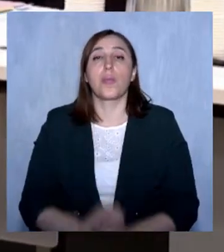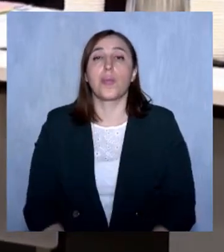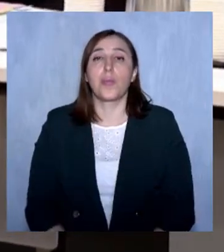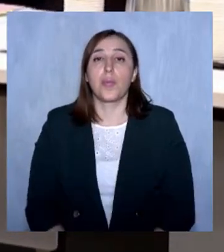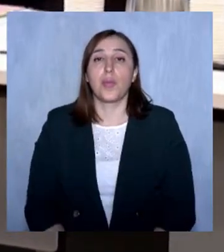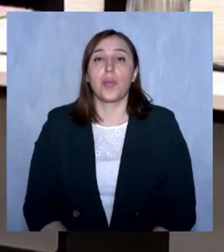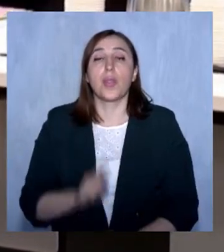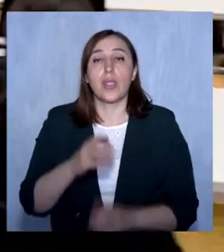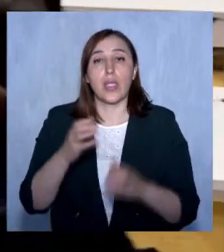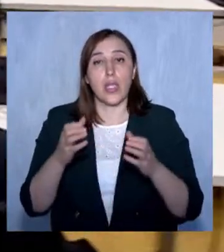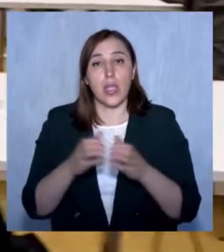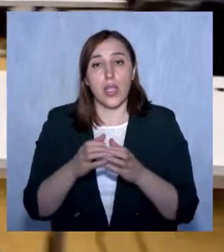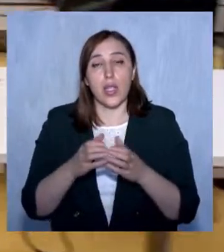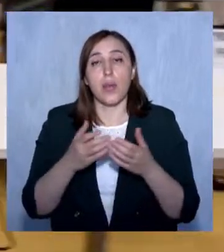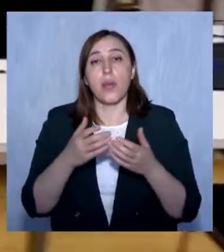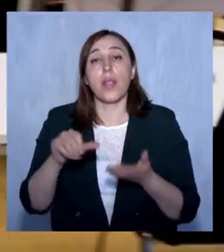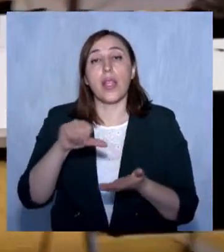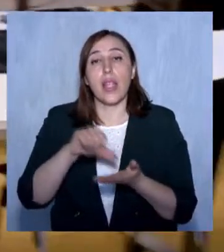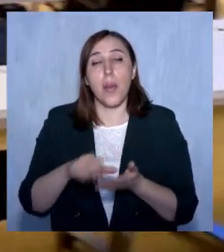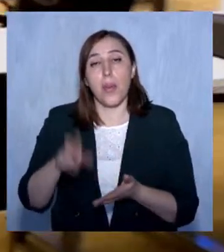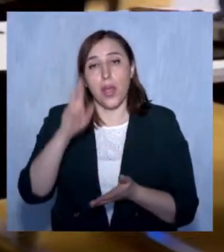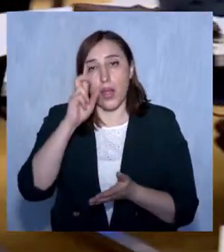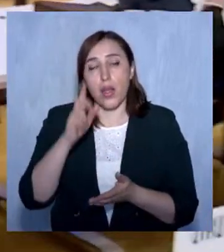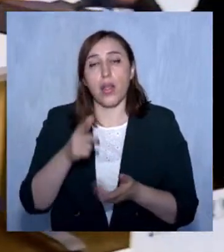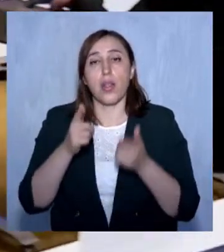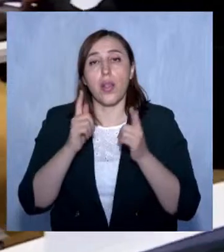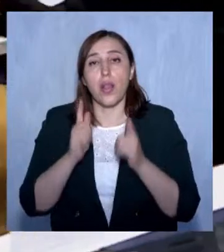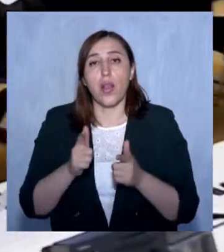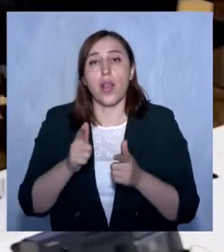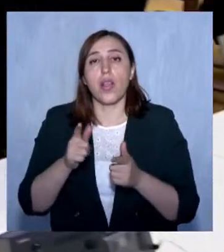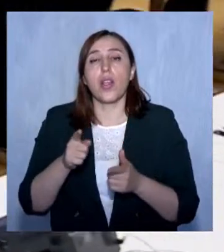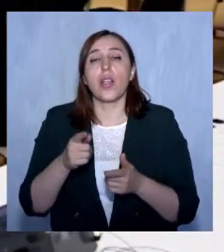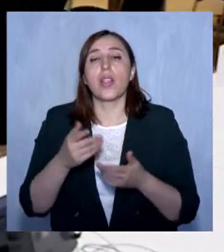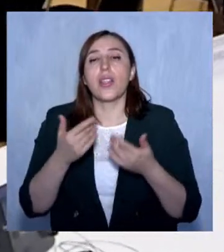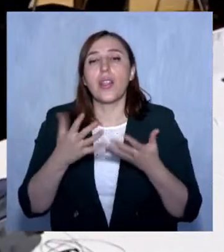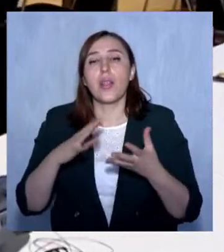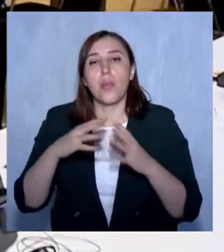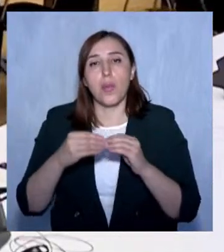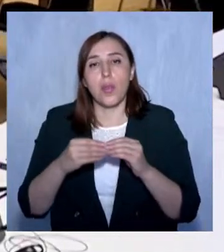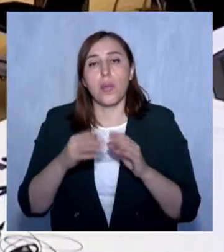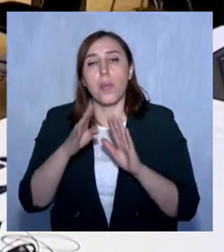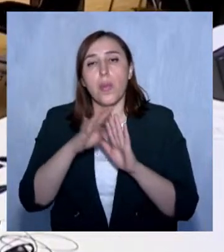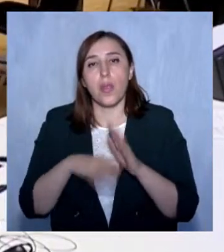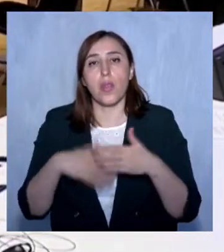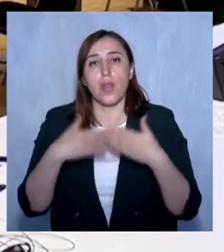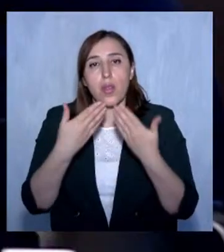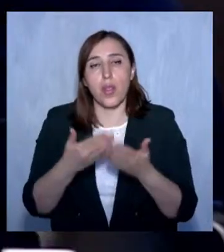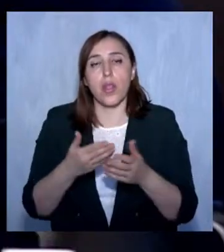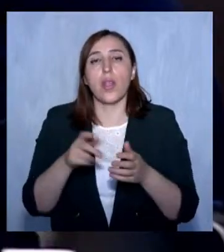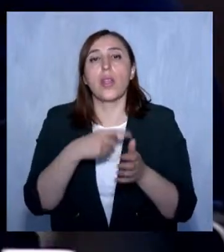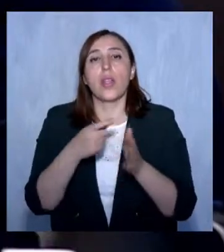նպատակով, կարույցի անթամ երկրները պարտավորվում են տվելների պոխանակումից մինչև հետազոտության